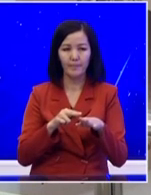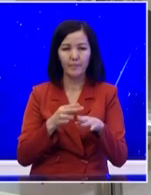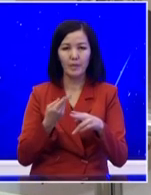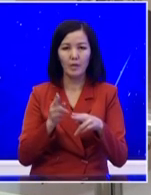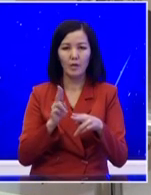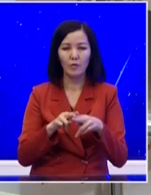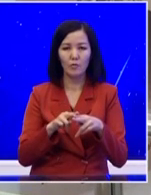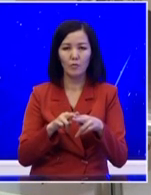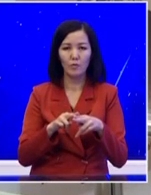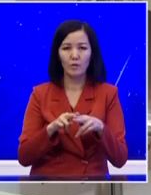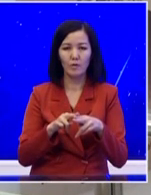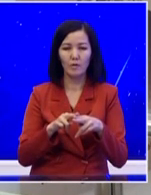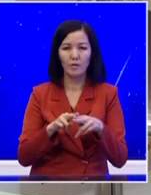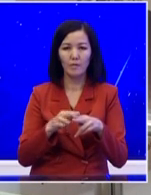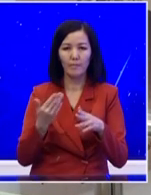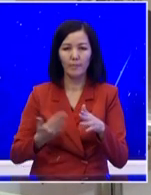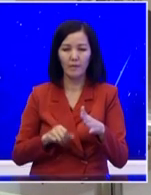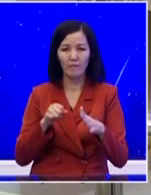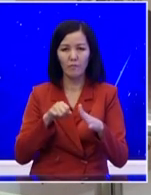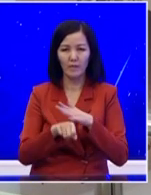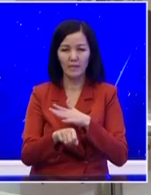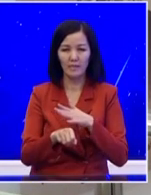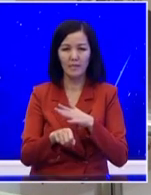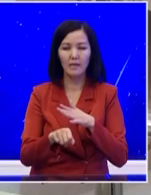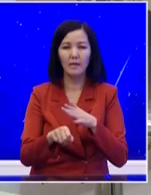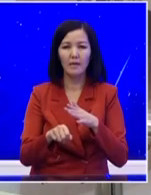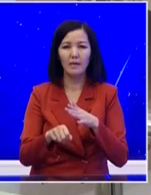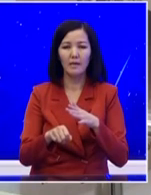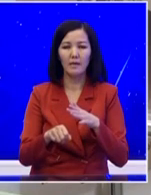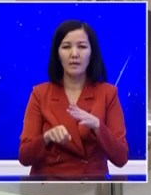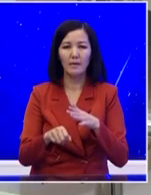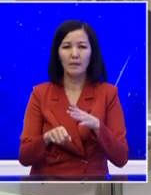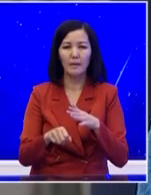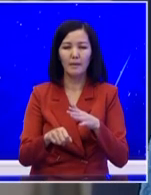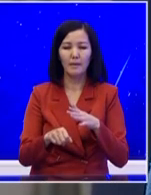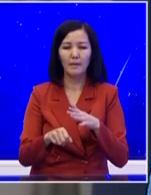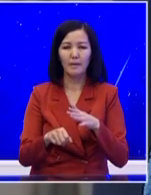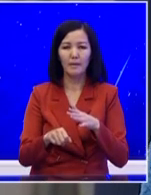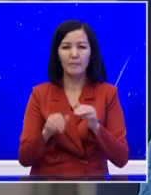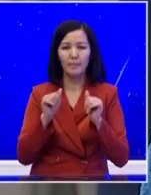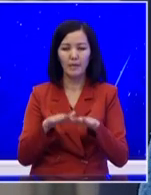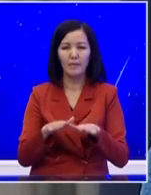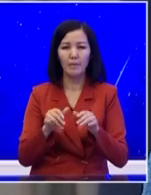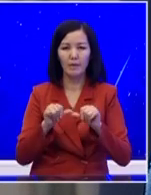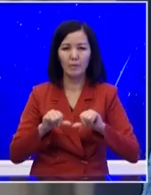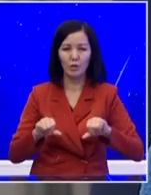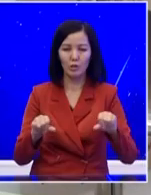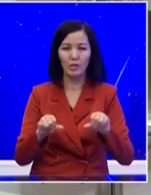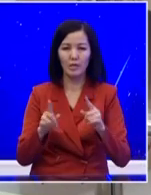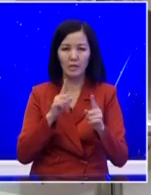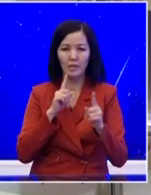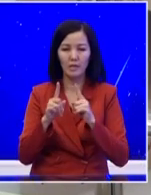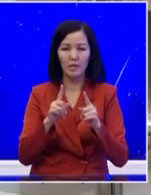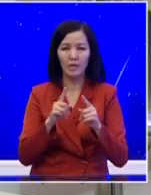которые занимаются пожертвованием бытового насилия. Вместе с комиссионом мы принимаем решение. Если является жертвой